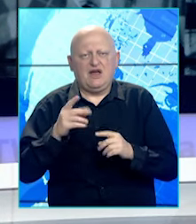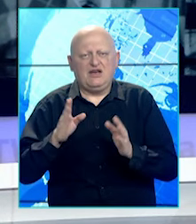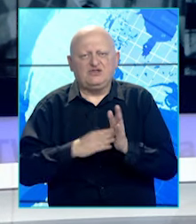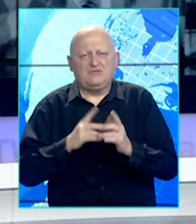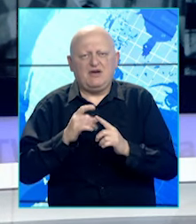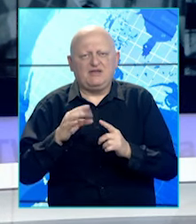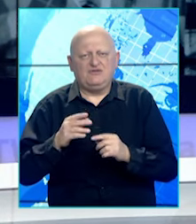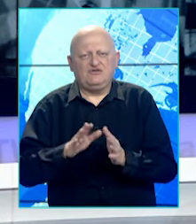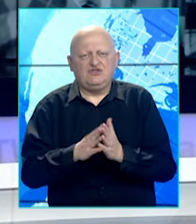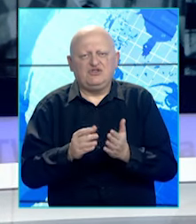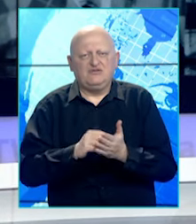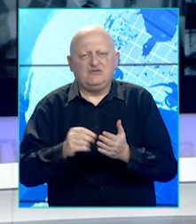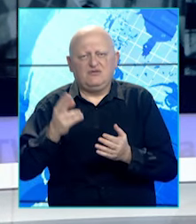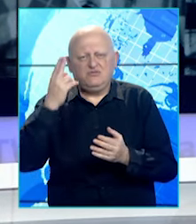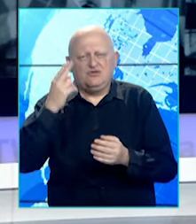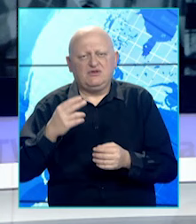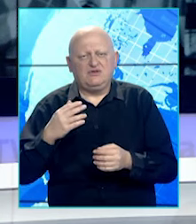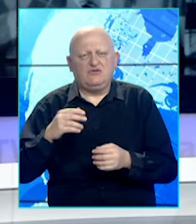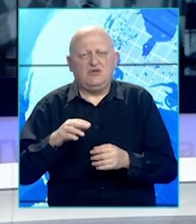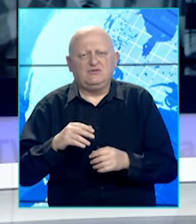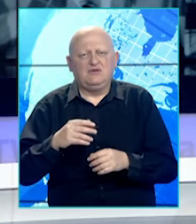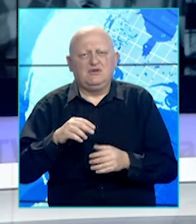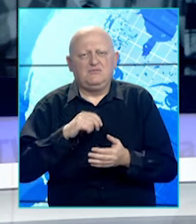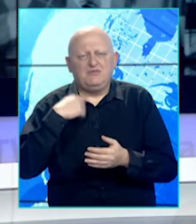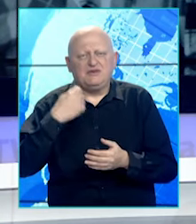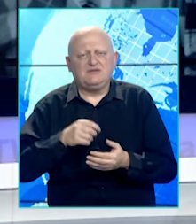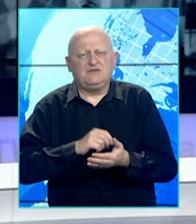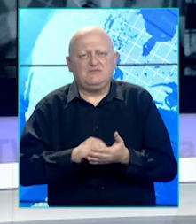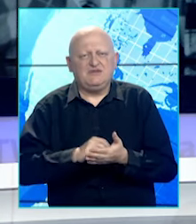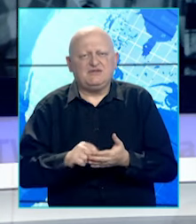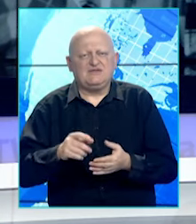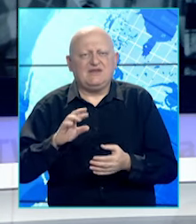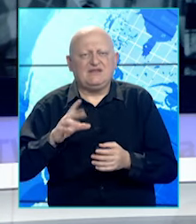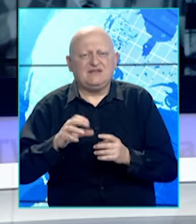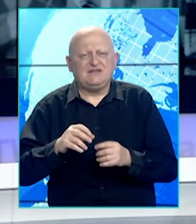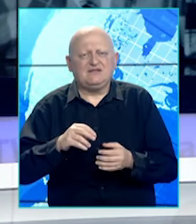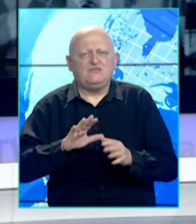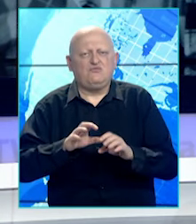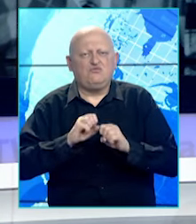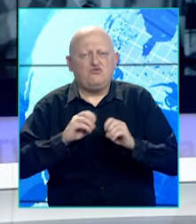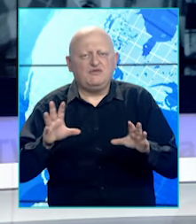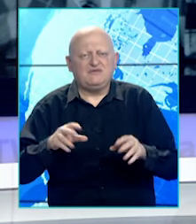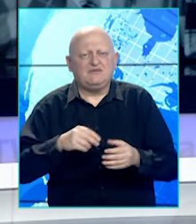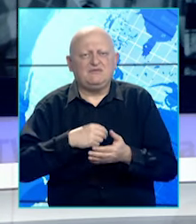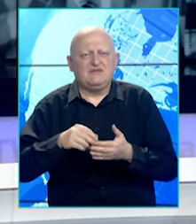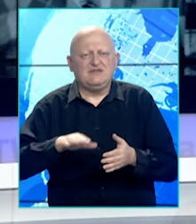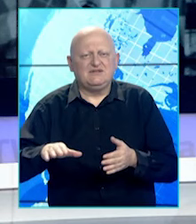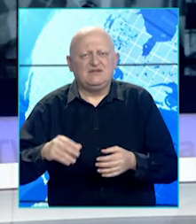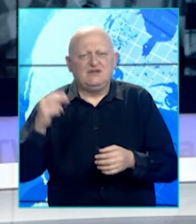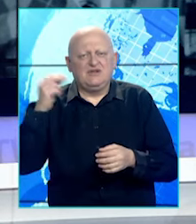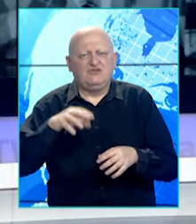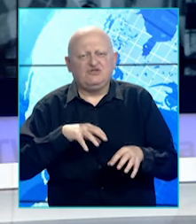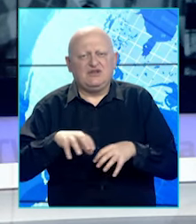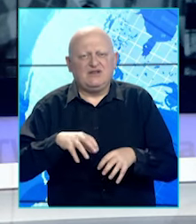Preminuo je Hadžem Hajdarević, književnik mnogih titula. Pjesnik, prozni pisac, esejist, publicist, pisac za